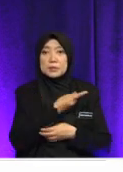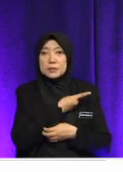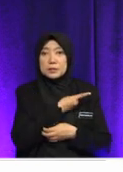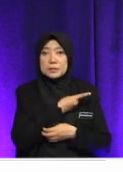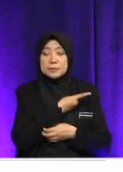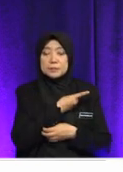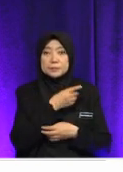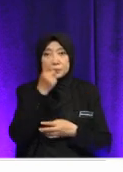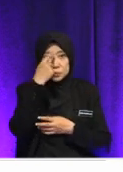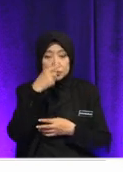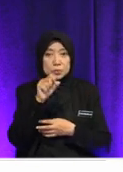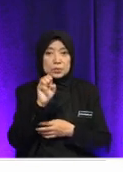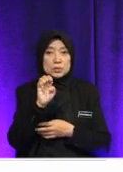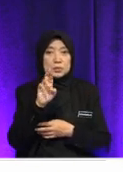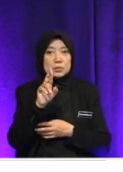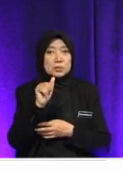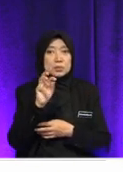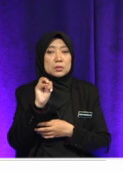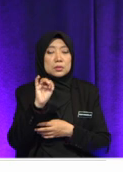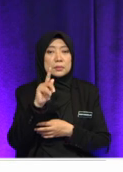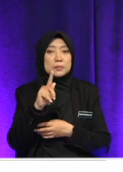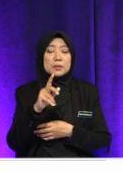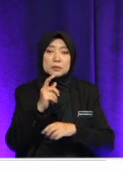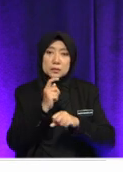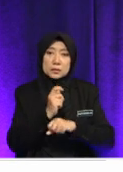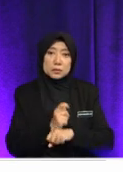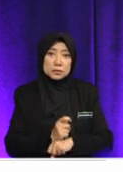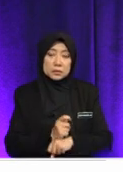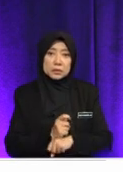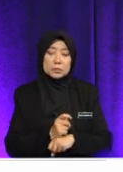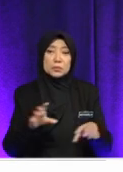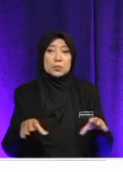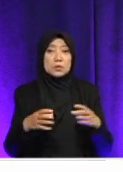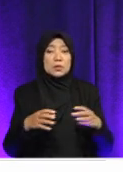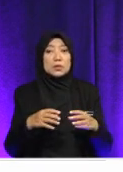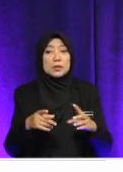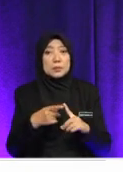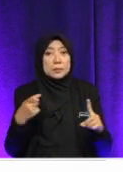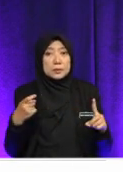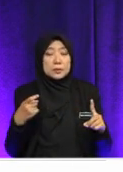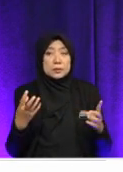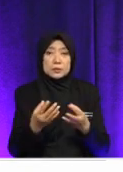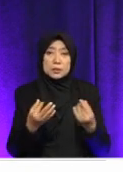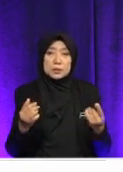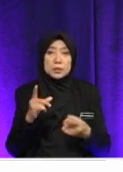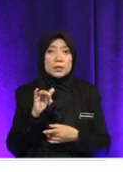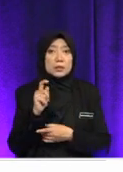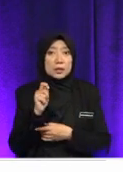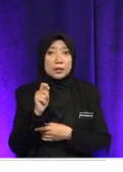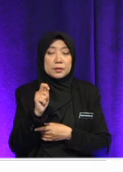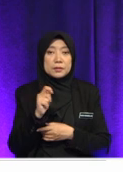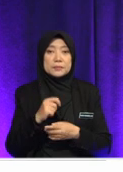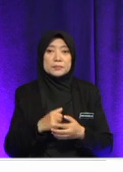untuk serambik tradisional Oke diperbuat daripada tanah liat Oke